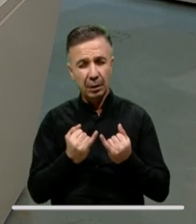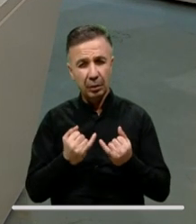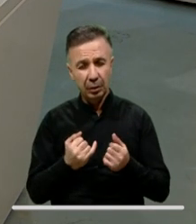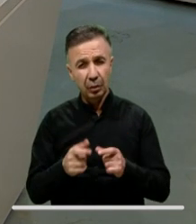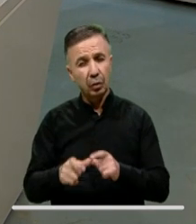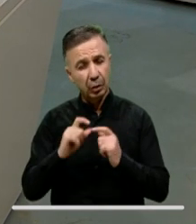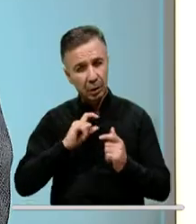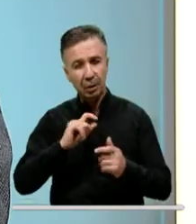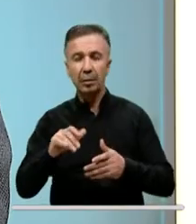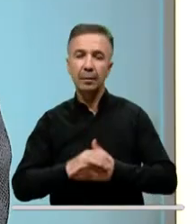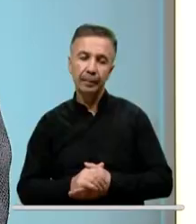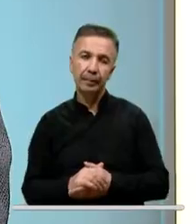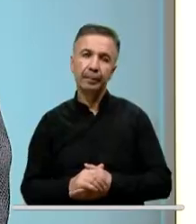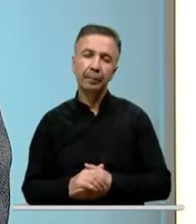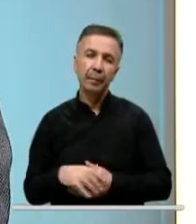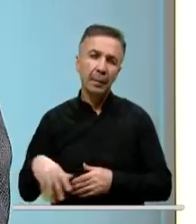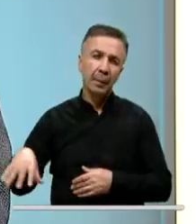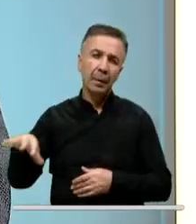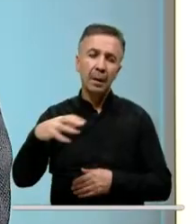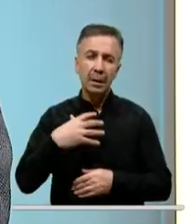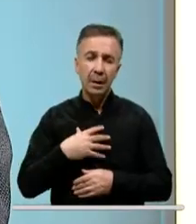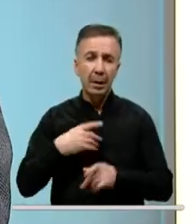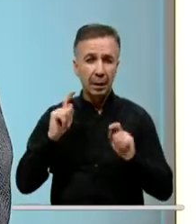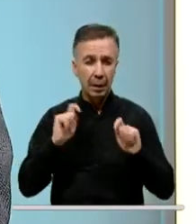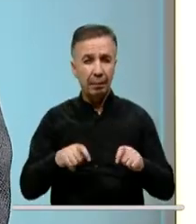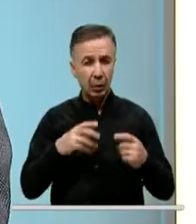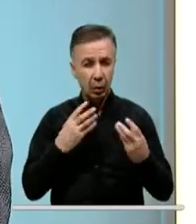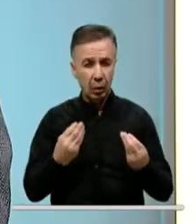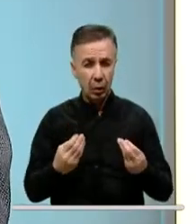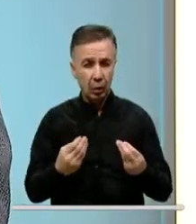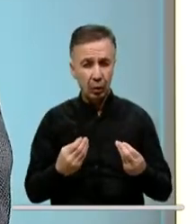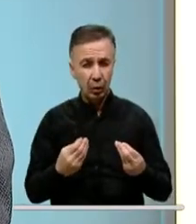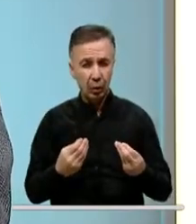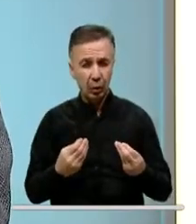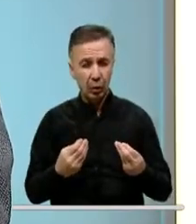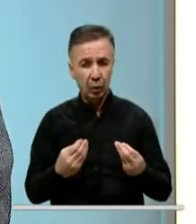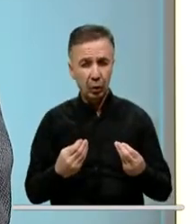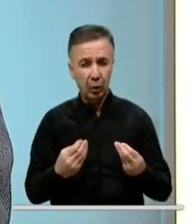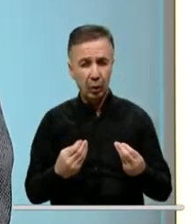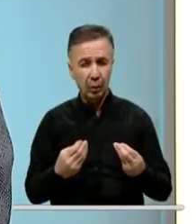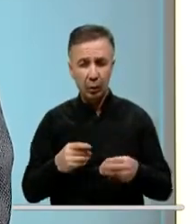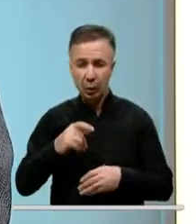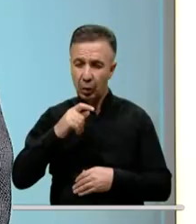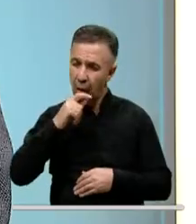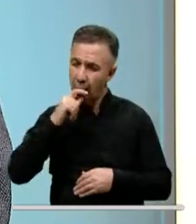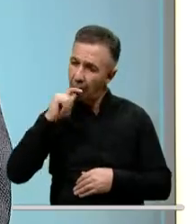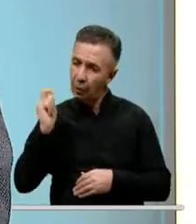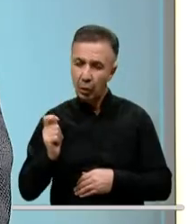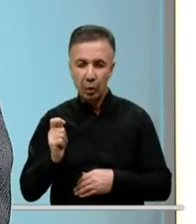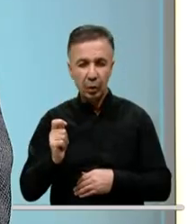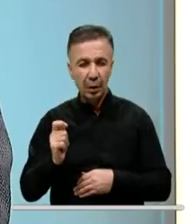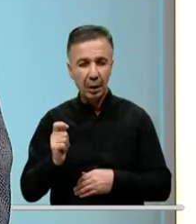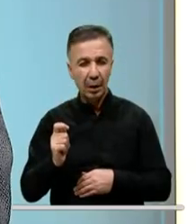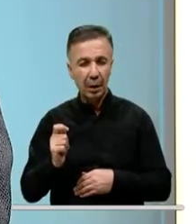sorusuna gelirsek, herkes kendi yapmış olduğu akdin sonucuna katlanmalıdır. Kardeşimiz